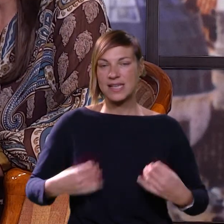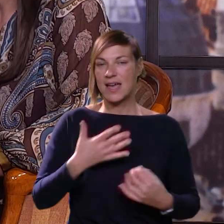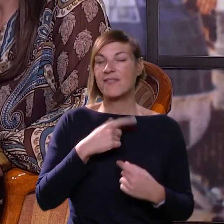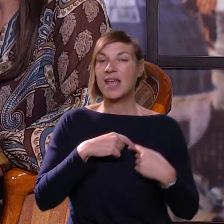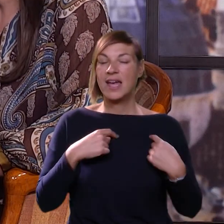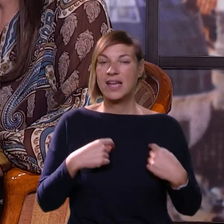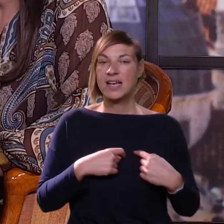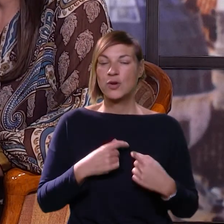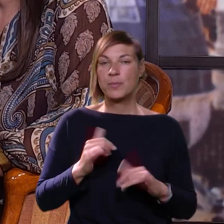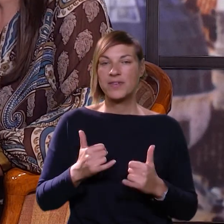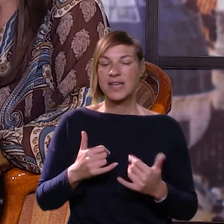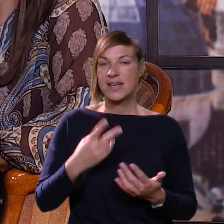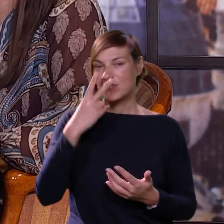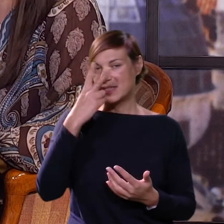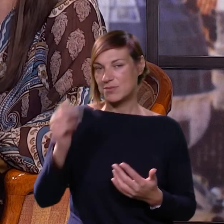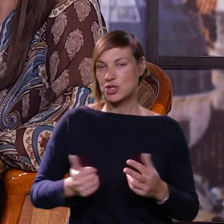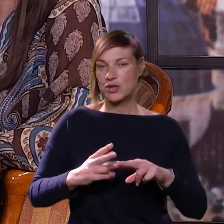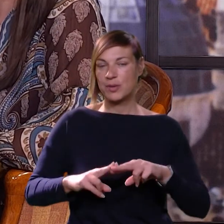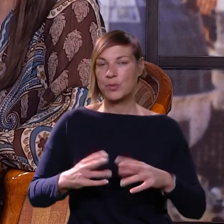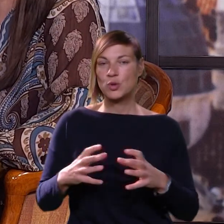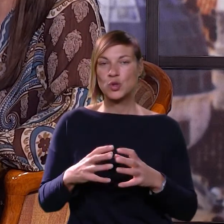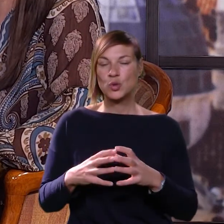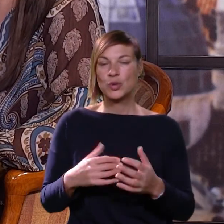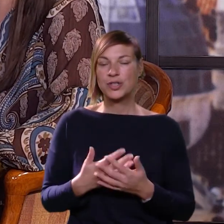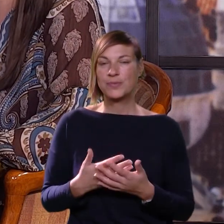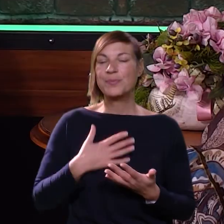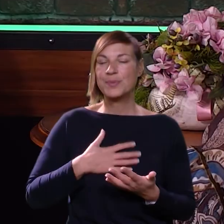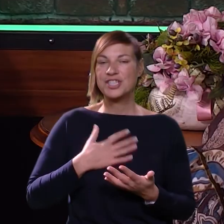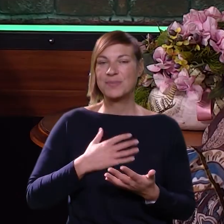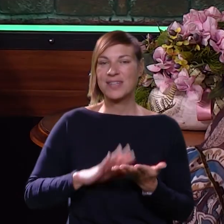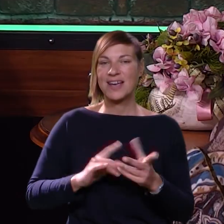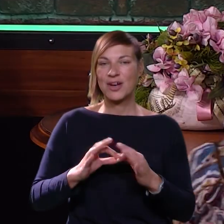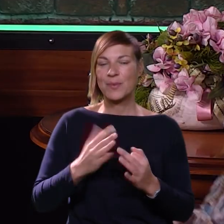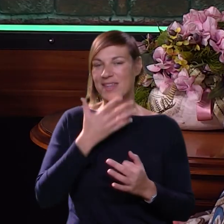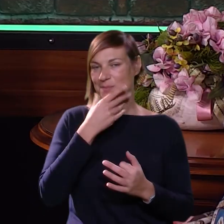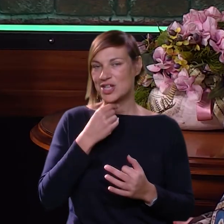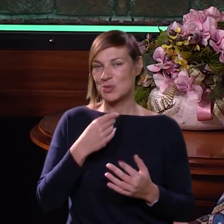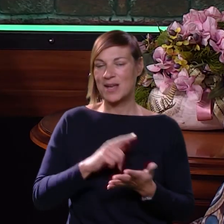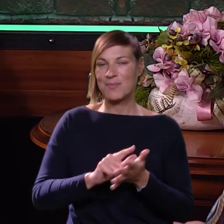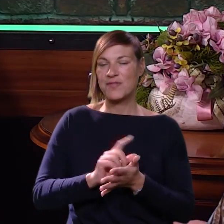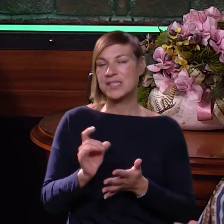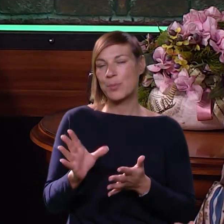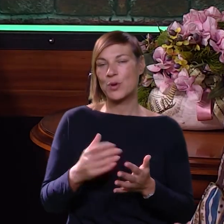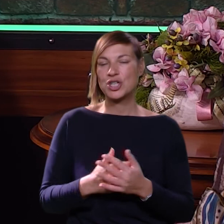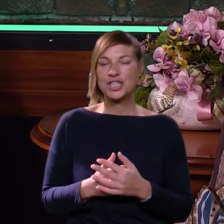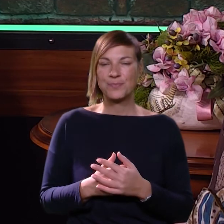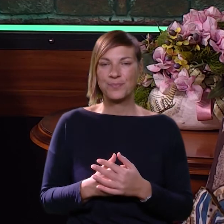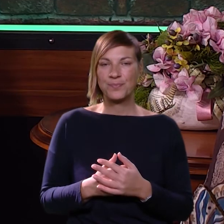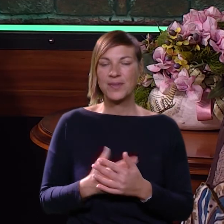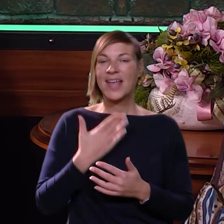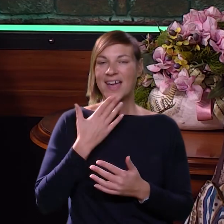zdravlja, ljubavi i naravno da se vidimo još koji put u našem studiju. Biće mi drago, Marta, baš mi je lijepo. S tobom vrijeme brzo